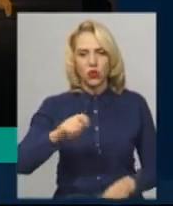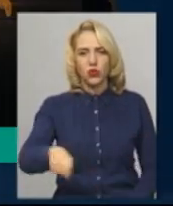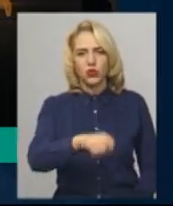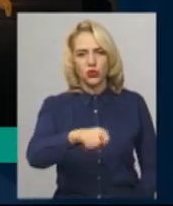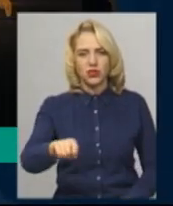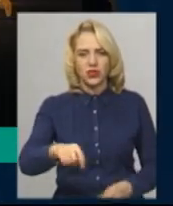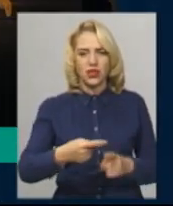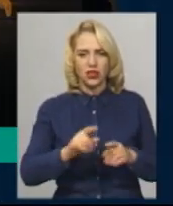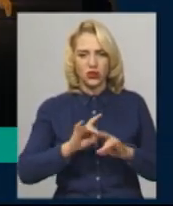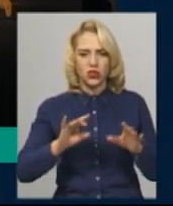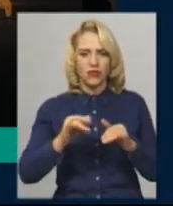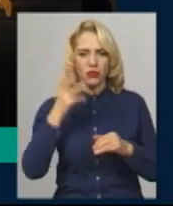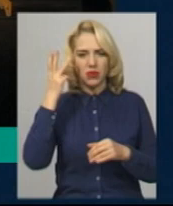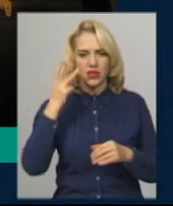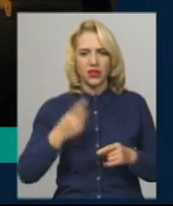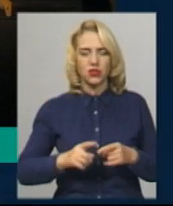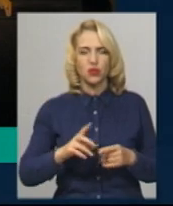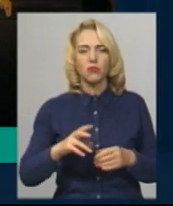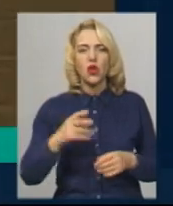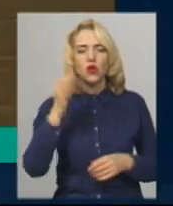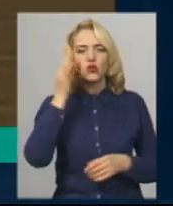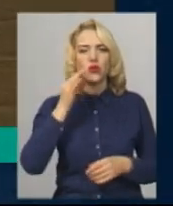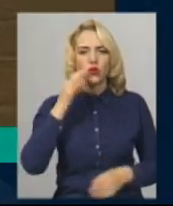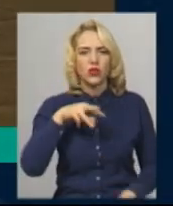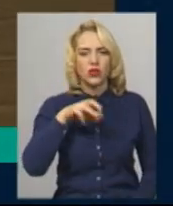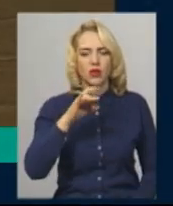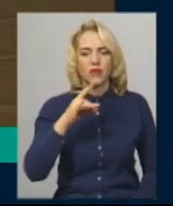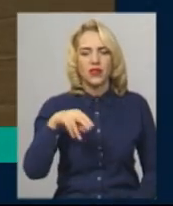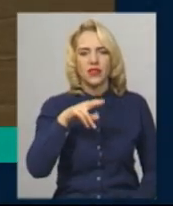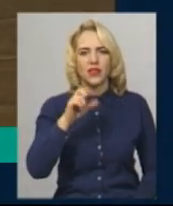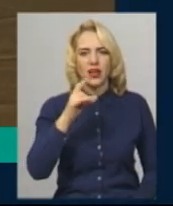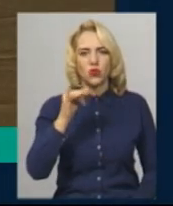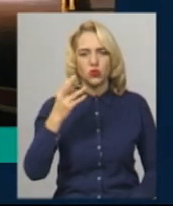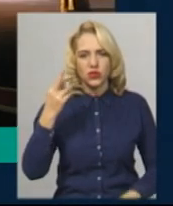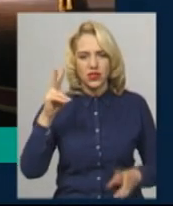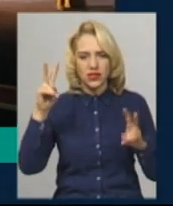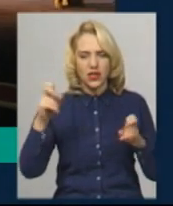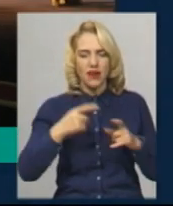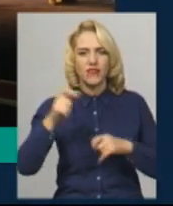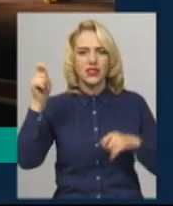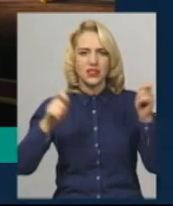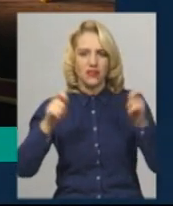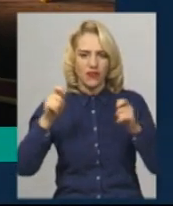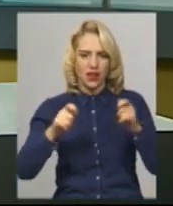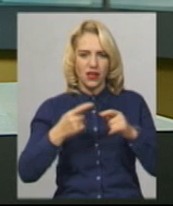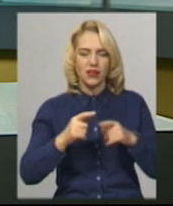Солодку Дарусю ставили на сцені Хмельницького обласного муздрамтеатру на фестивалі «Старицький театрфест-2019».